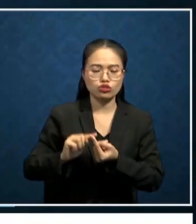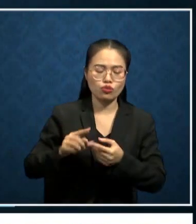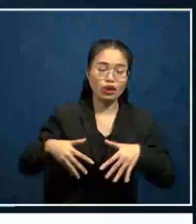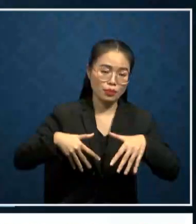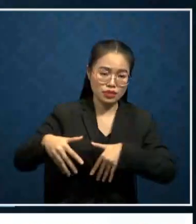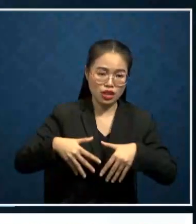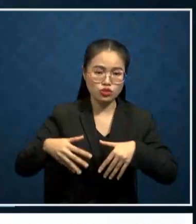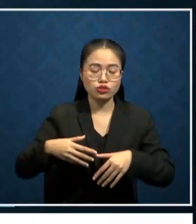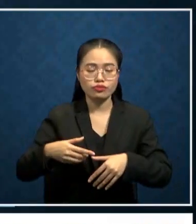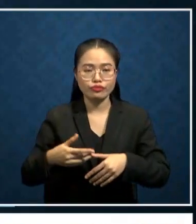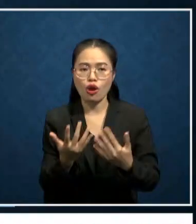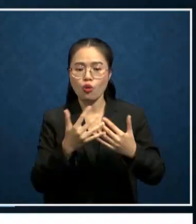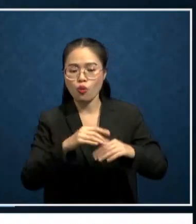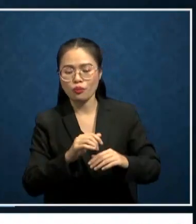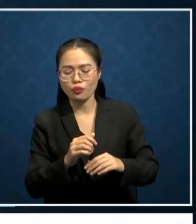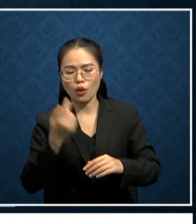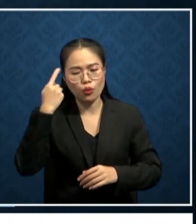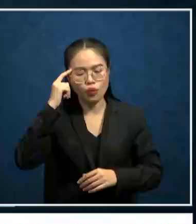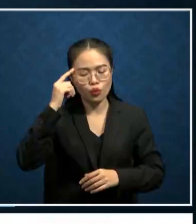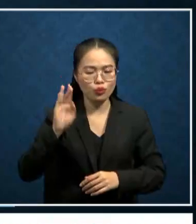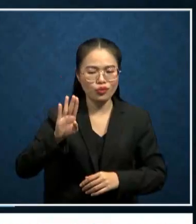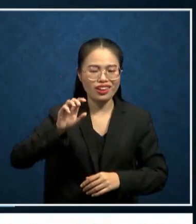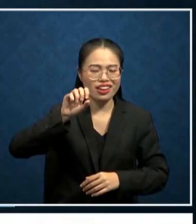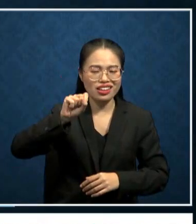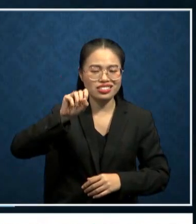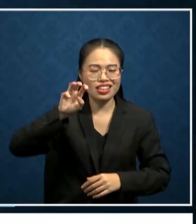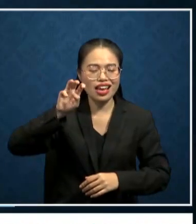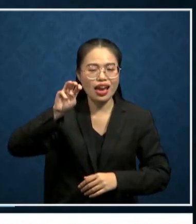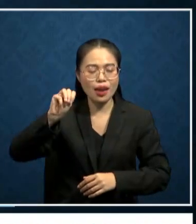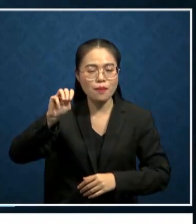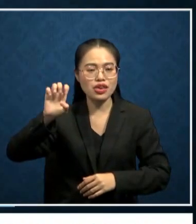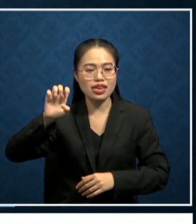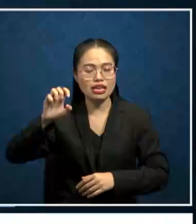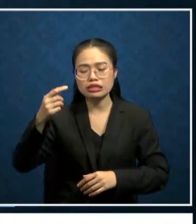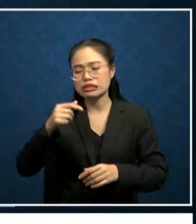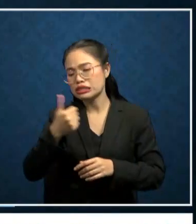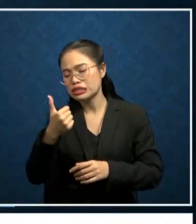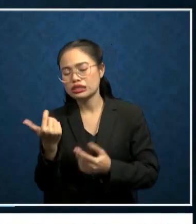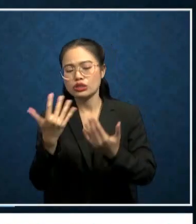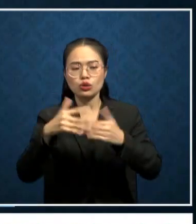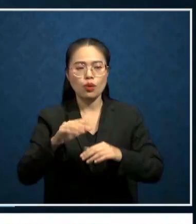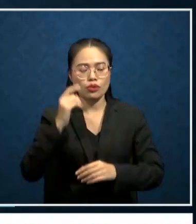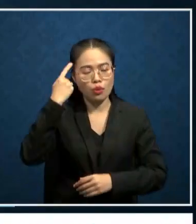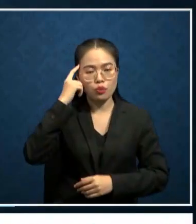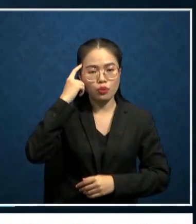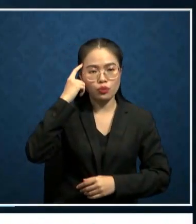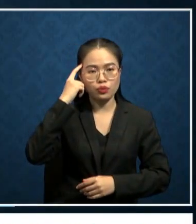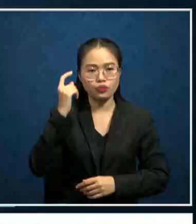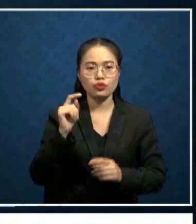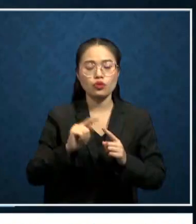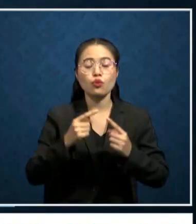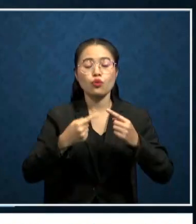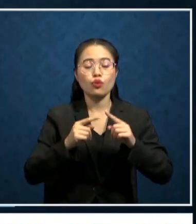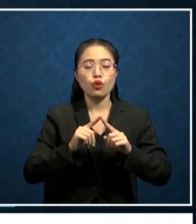ผู้ประกอบการรายอื่นไม่มีส่วนร่วมในการกำหนดแนวทางหรือมาตรการที่เกี่ยวข้องหัวข้อย่อย